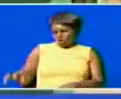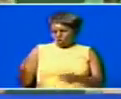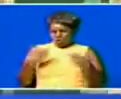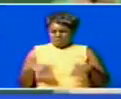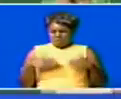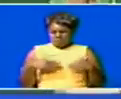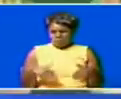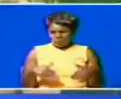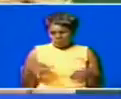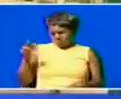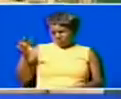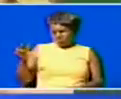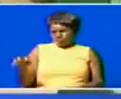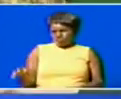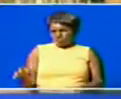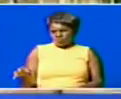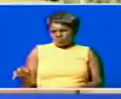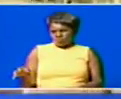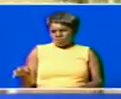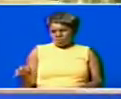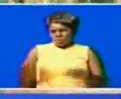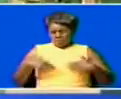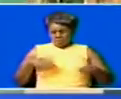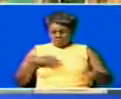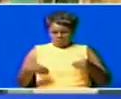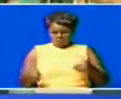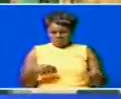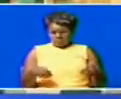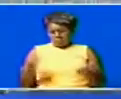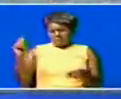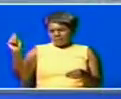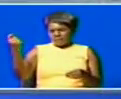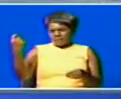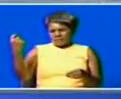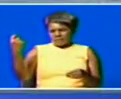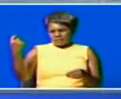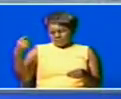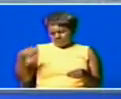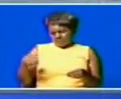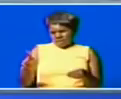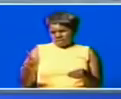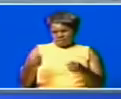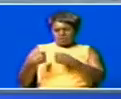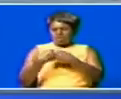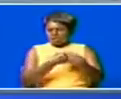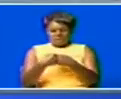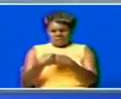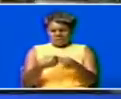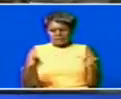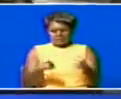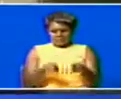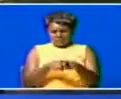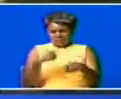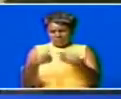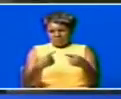people living with dwarfism are characterized as persons with disability in Kenya, and for them, challenges remain